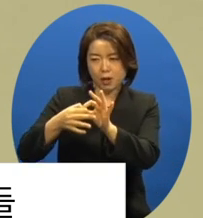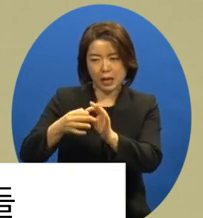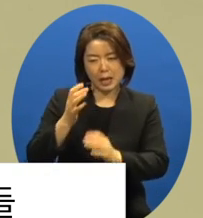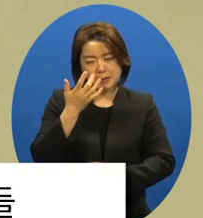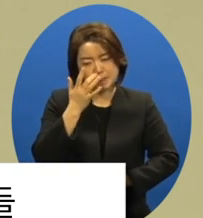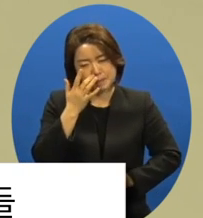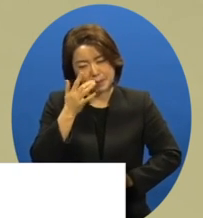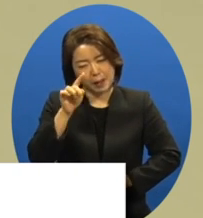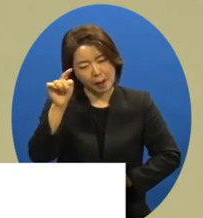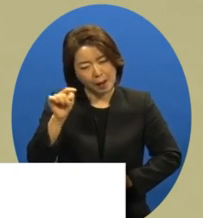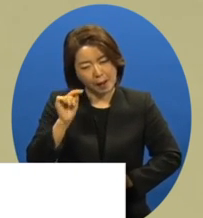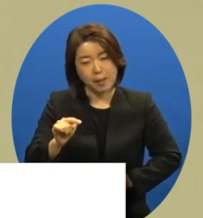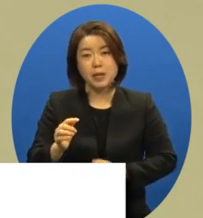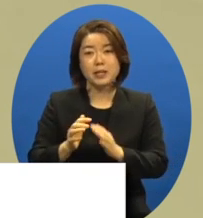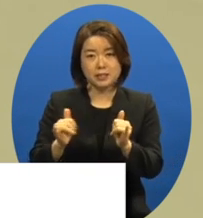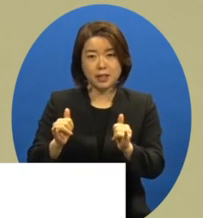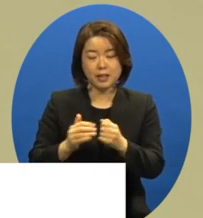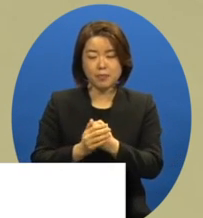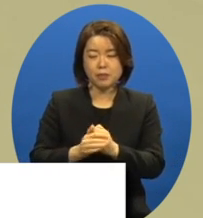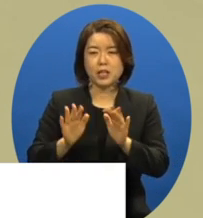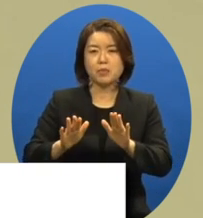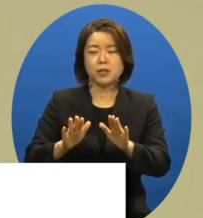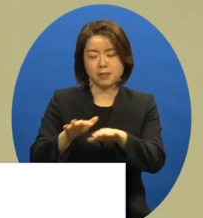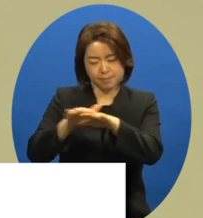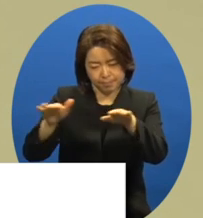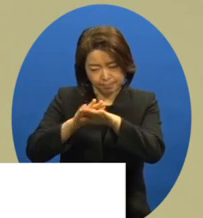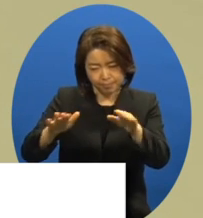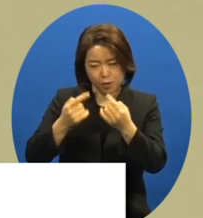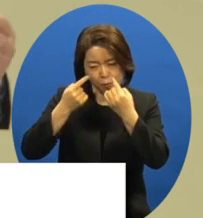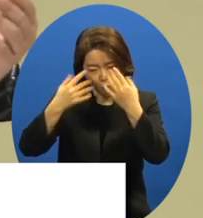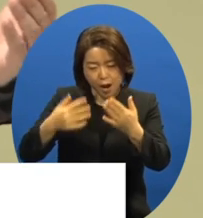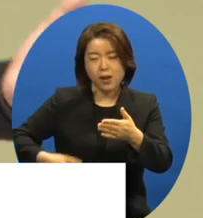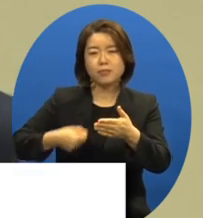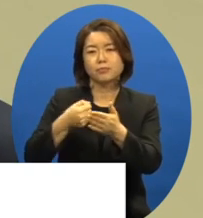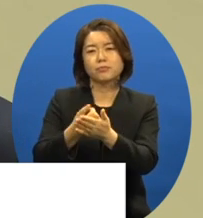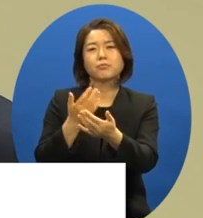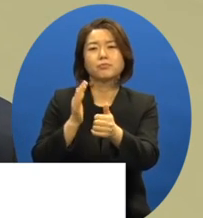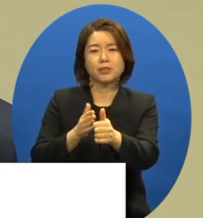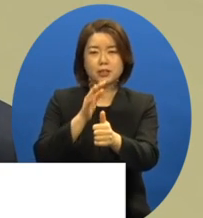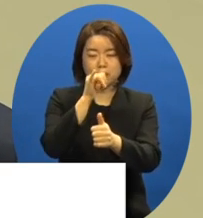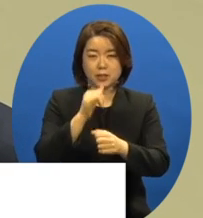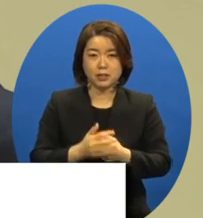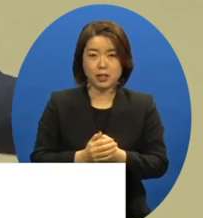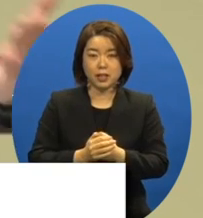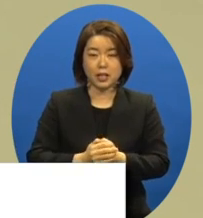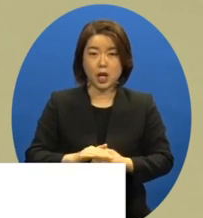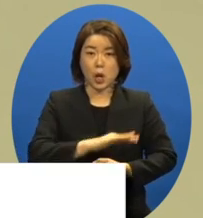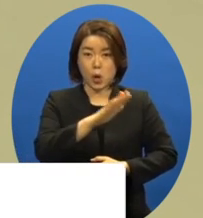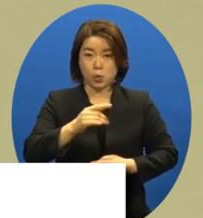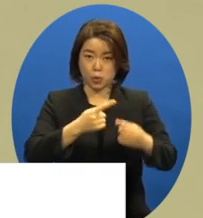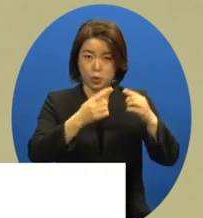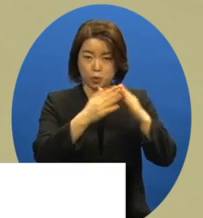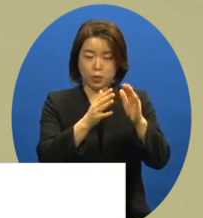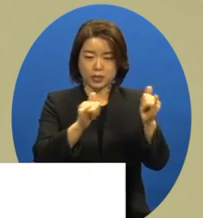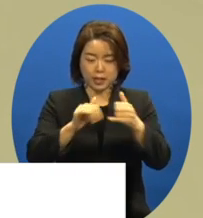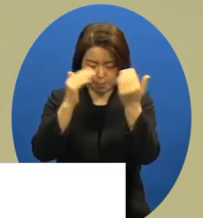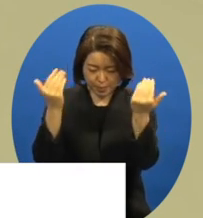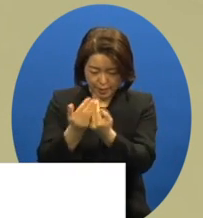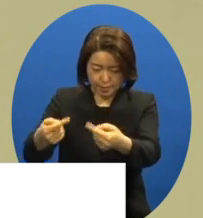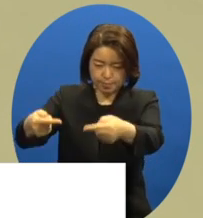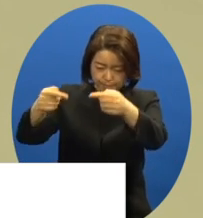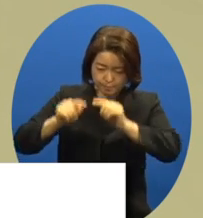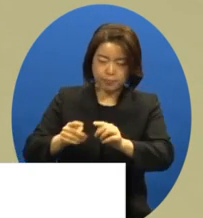분들 이번에 해결 받으시기 바랍니다. 선한 목자교회 교인들은 다 참여하시기를 바랍니다.